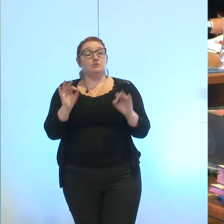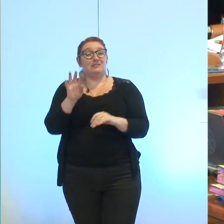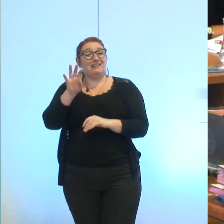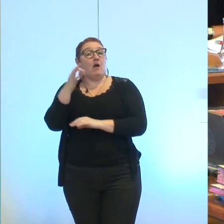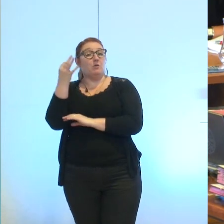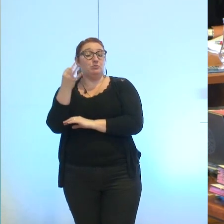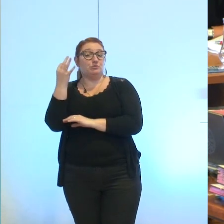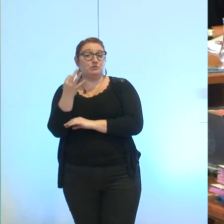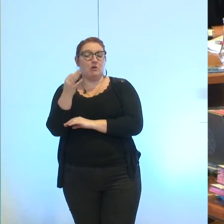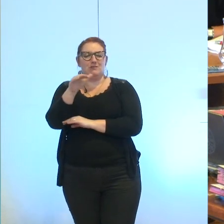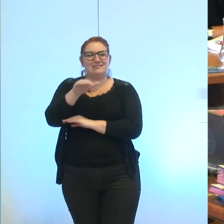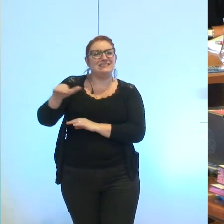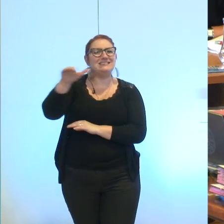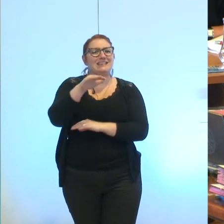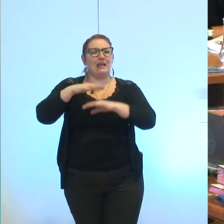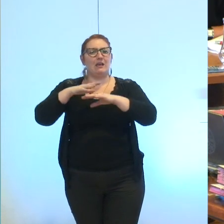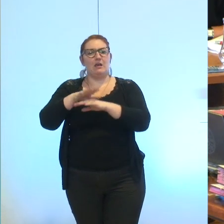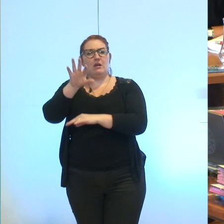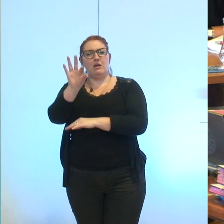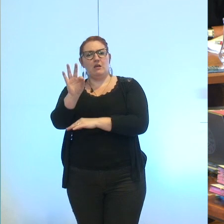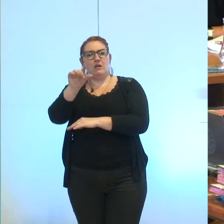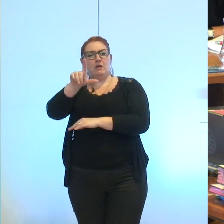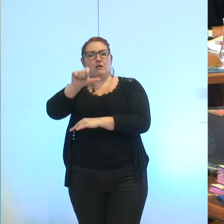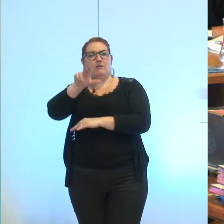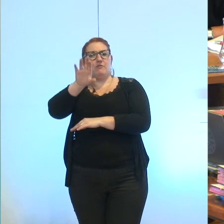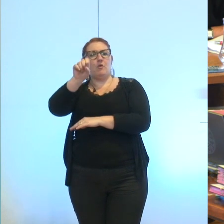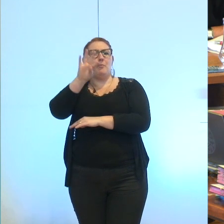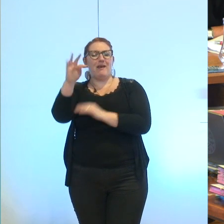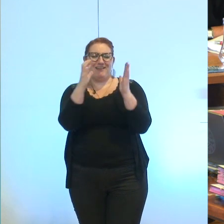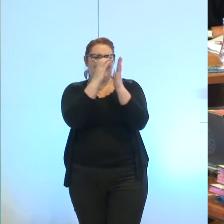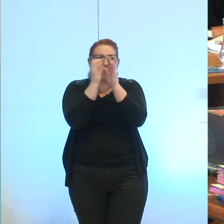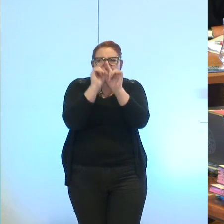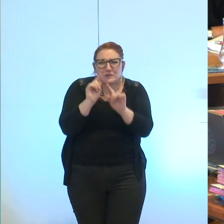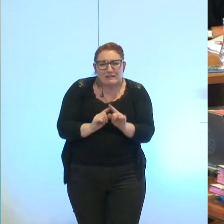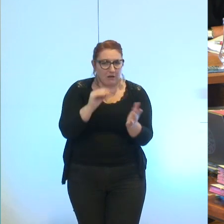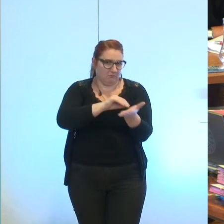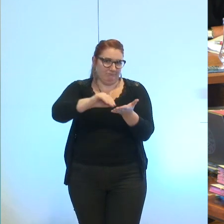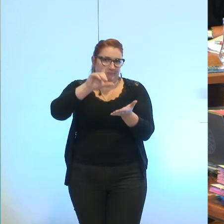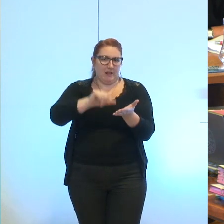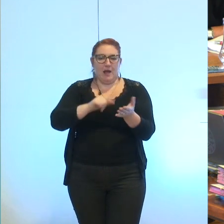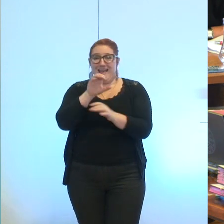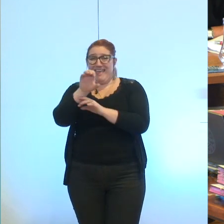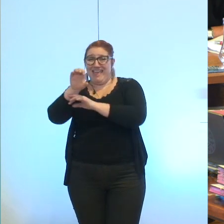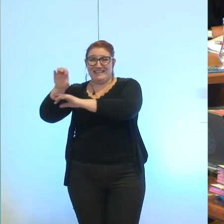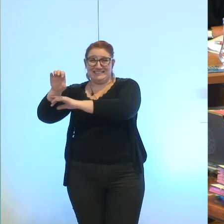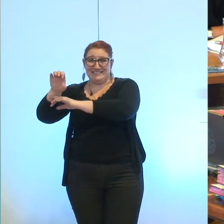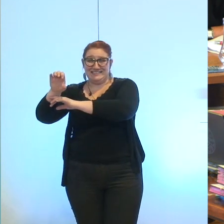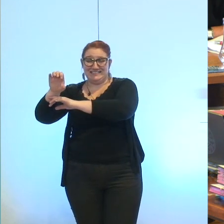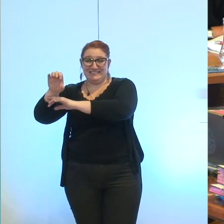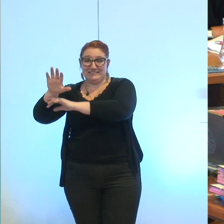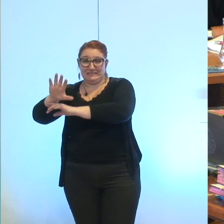% sur la zacfobert dans le détail de la délibération c'est indiqué où la partie Est et